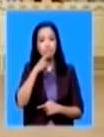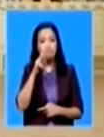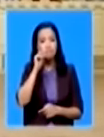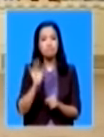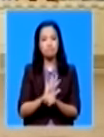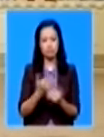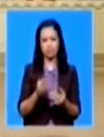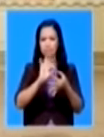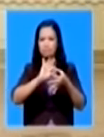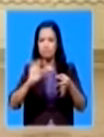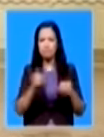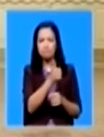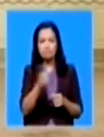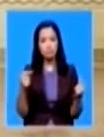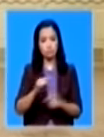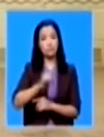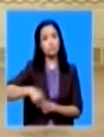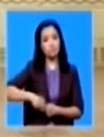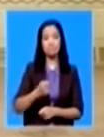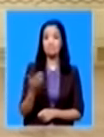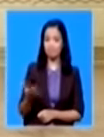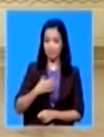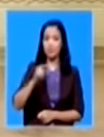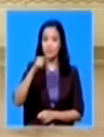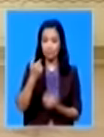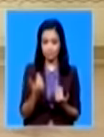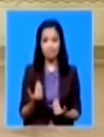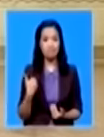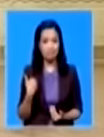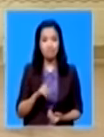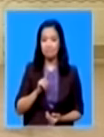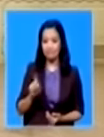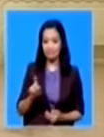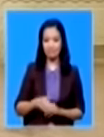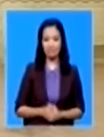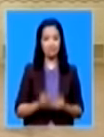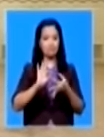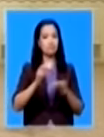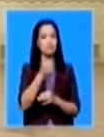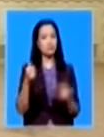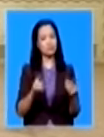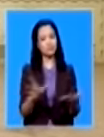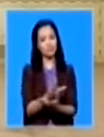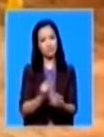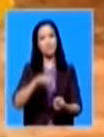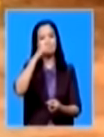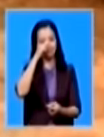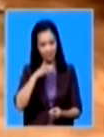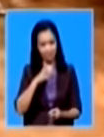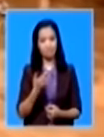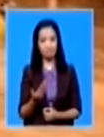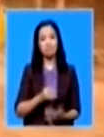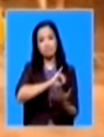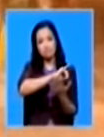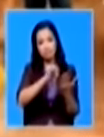ดีๆเกิดขึ้นมากมายในช่วงสงกรานต์ที่ท่านอยากจะพูดถึงในวันนี้บ้างไหมคะ เรื่องดีๆก็คงเป็นเรื่องของวัฒนธรรมประเพณีไทยนะครับซ ึ่ งหลายๆพื้น